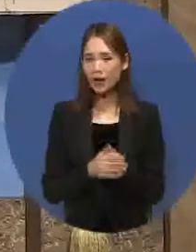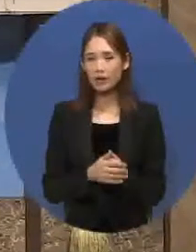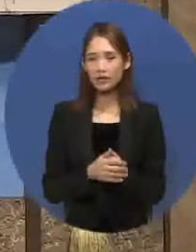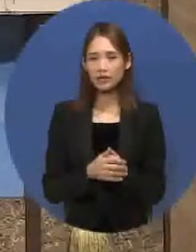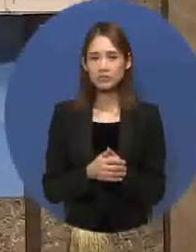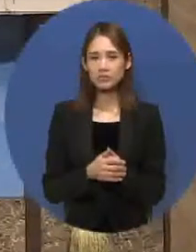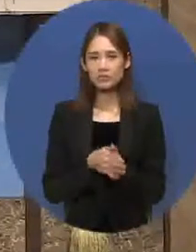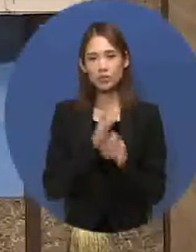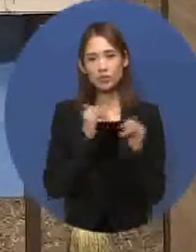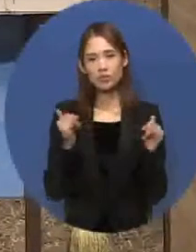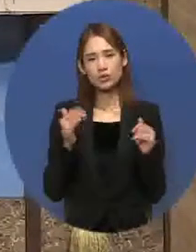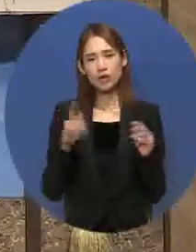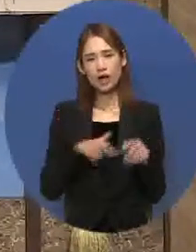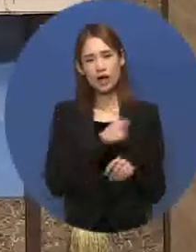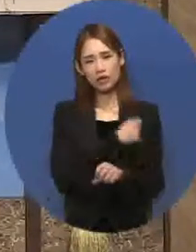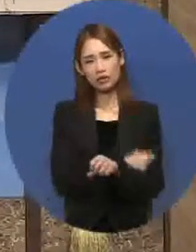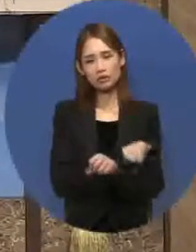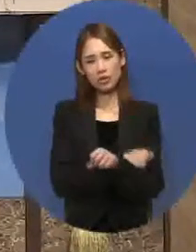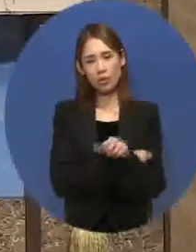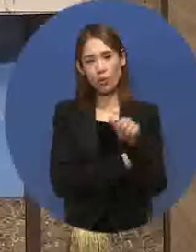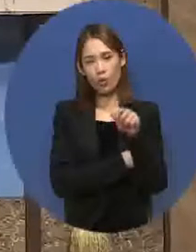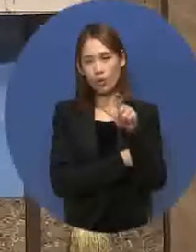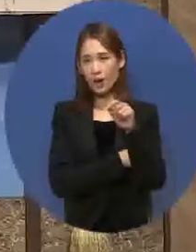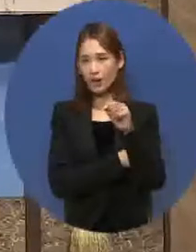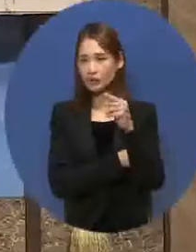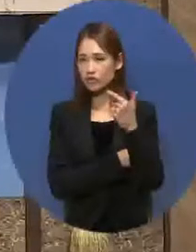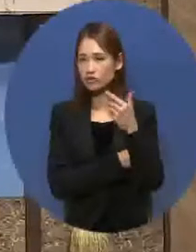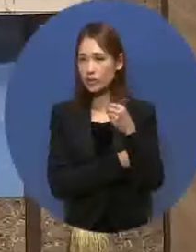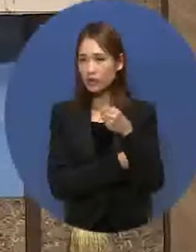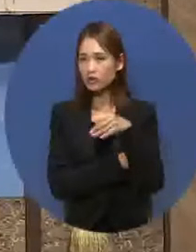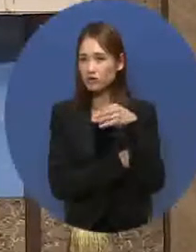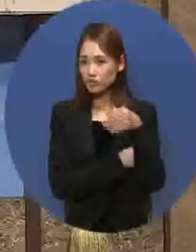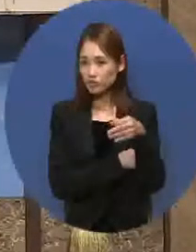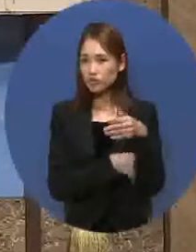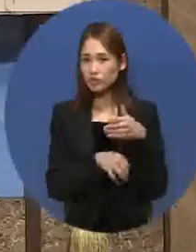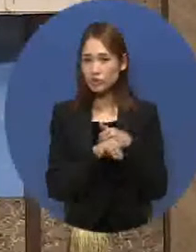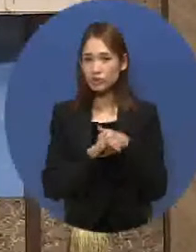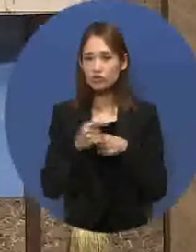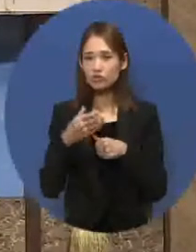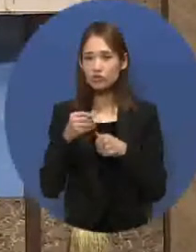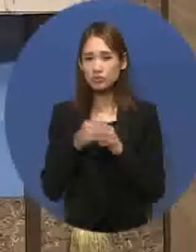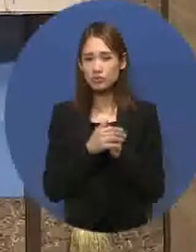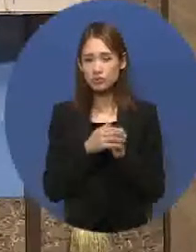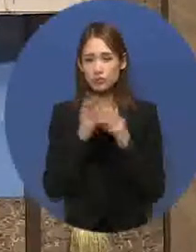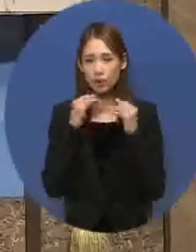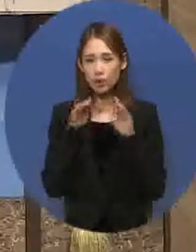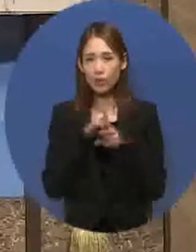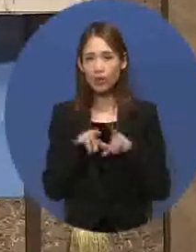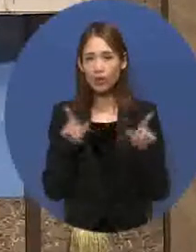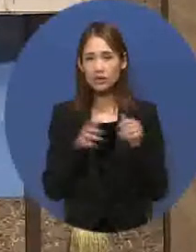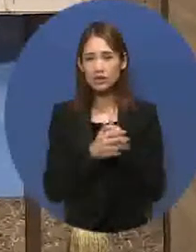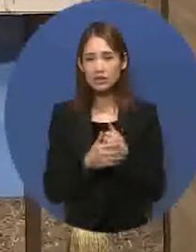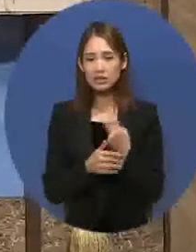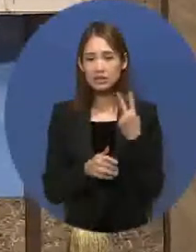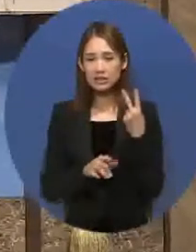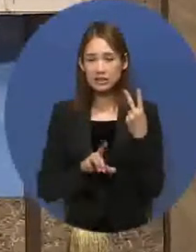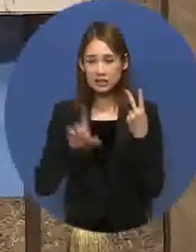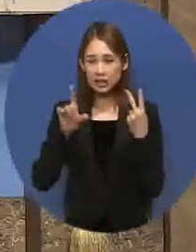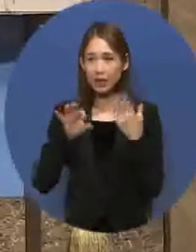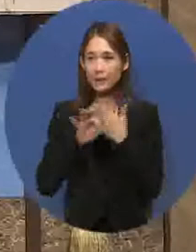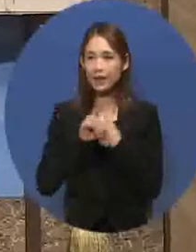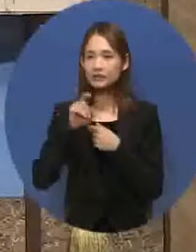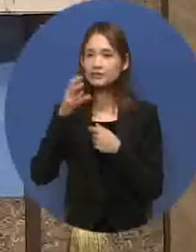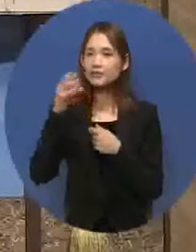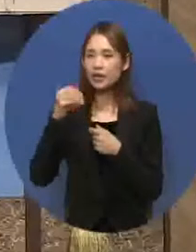일당제로 뭐 5, 6만원을 하루에 주면은 6만원을 주면은 토일 이틀에 12만원